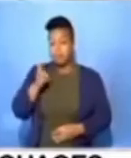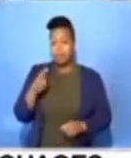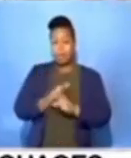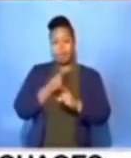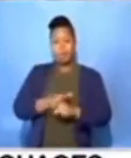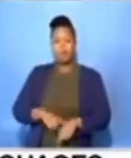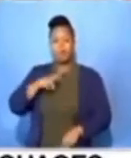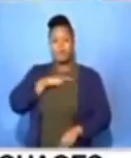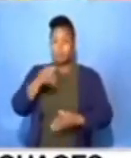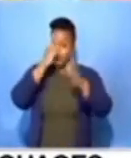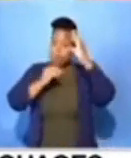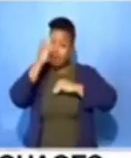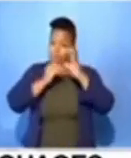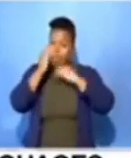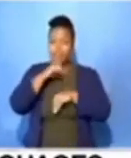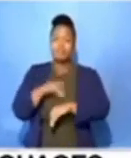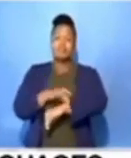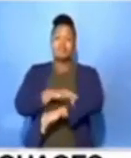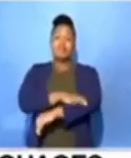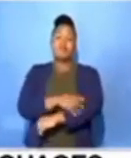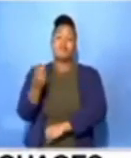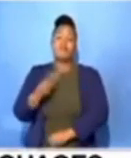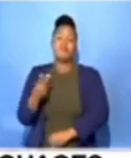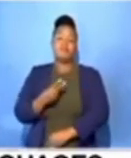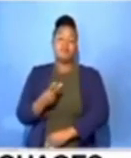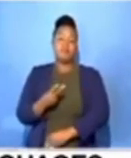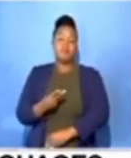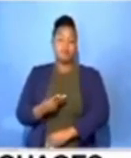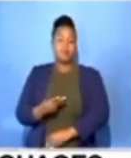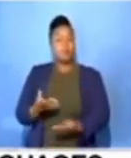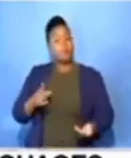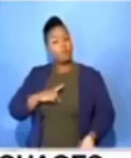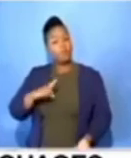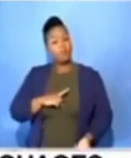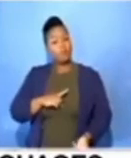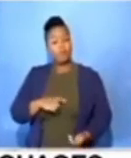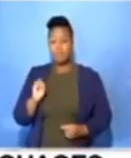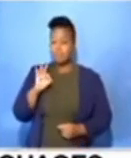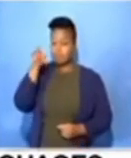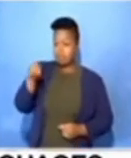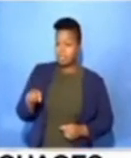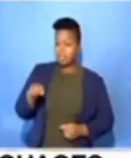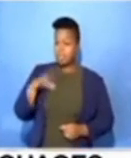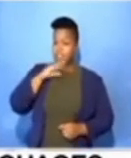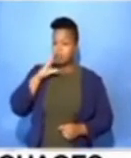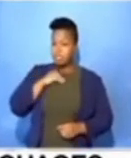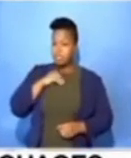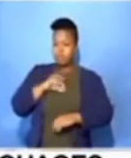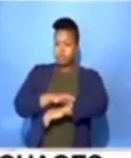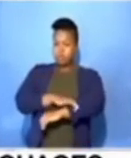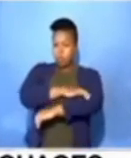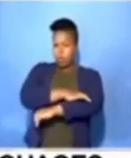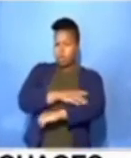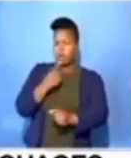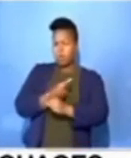ta kota na ku dyondza Xitsonga ku ri loko munhu a vulavula a nga ha